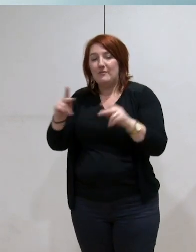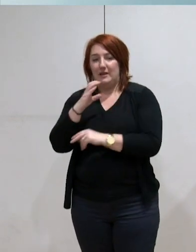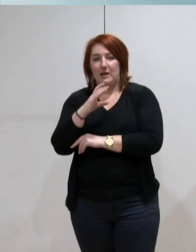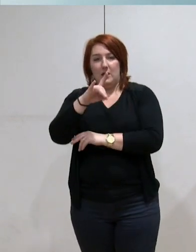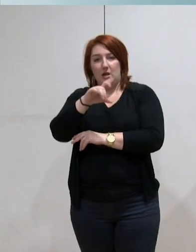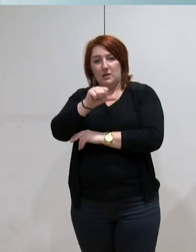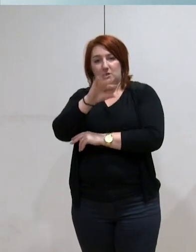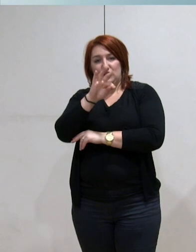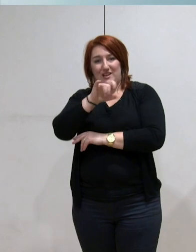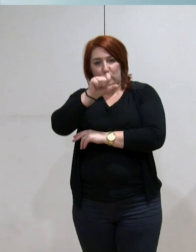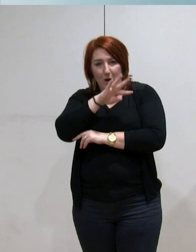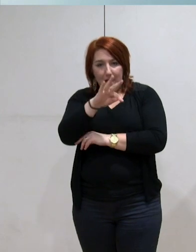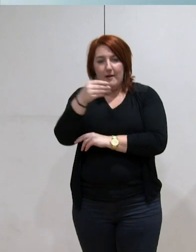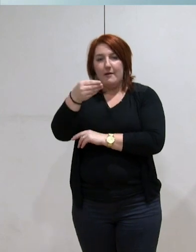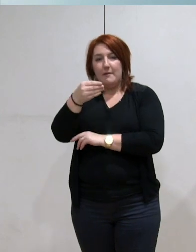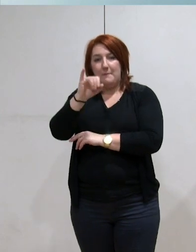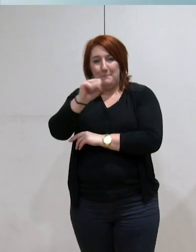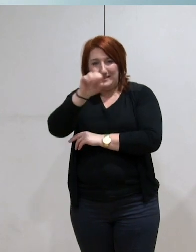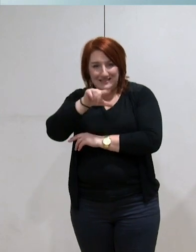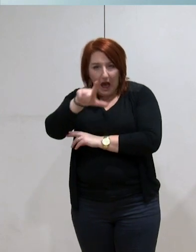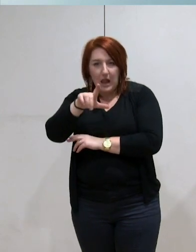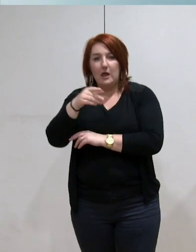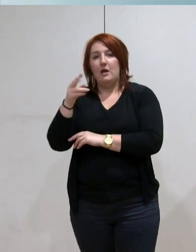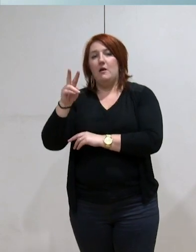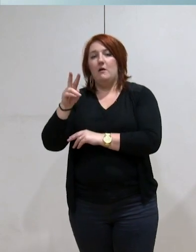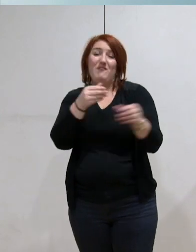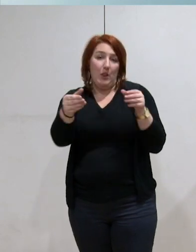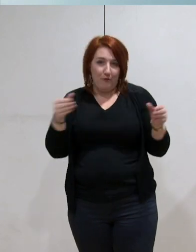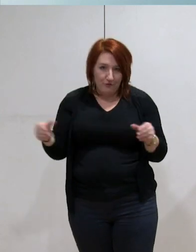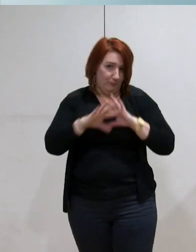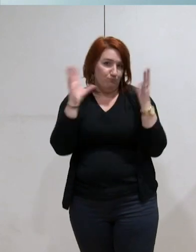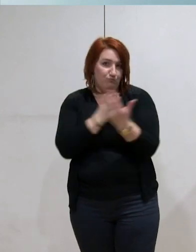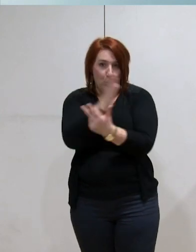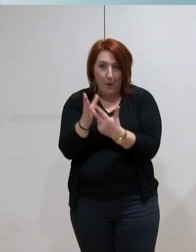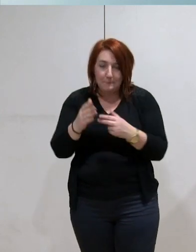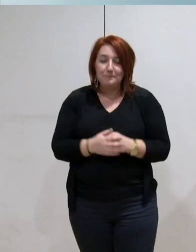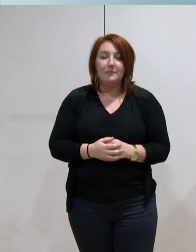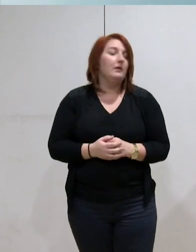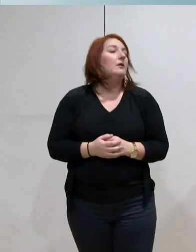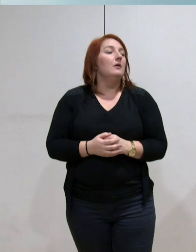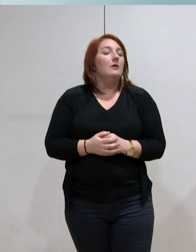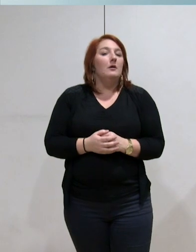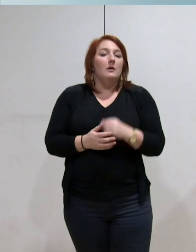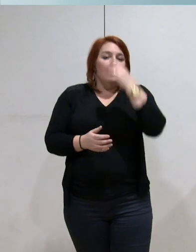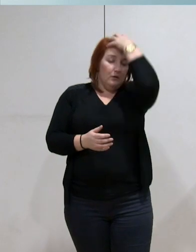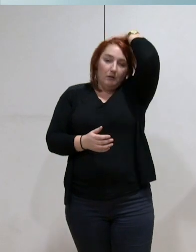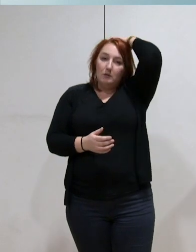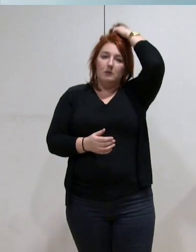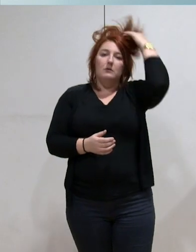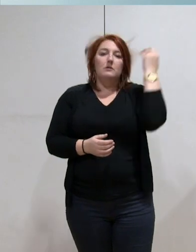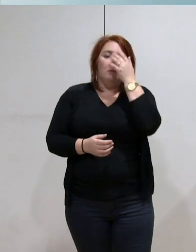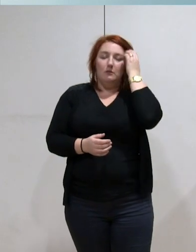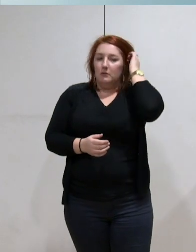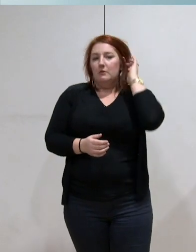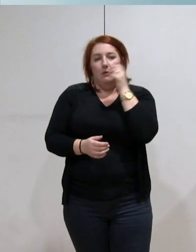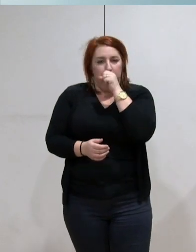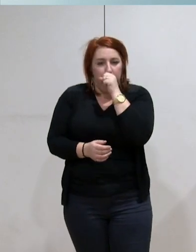villeeneuve nous avons redimensionné donc les montants à la baisse de façon raisonnable sur